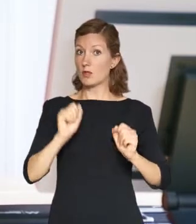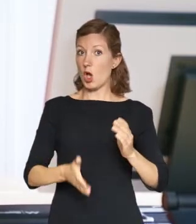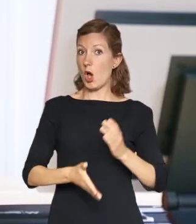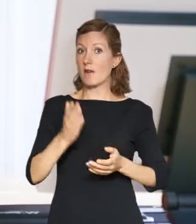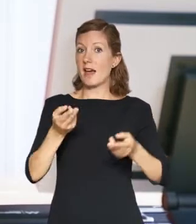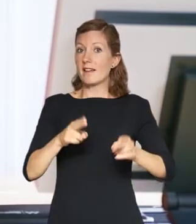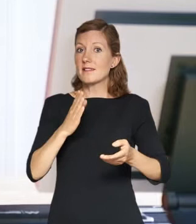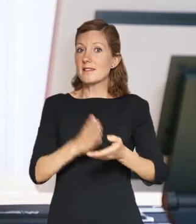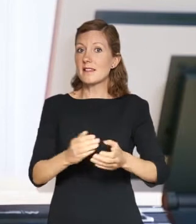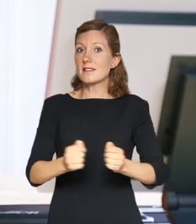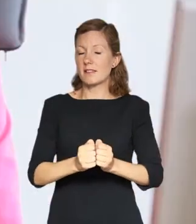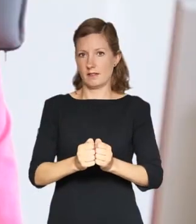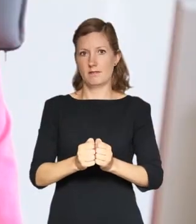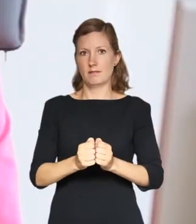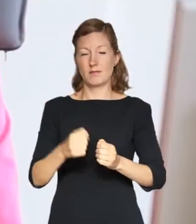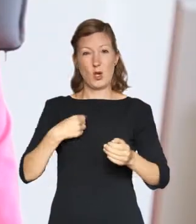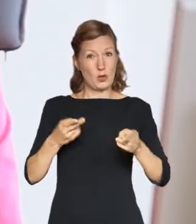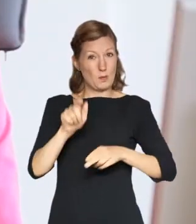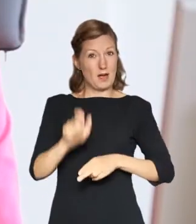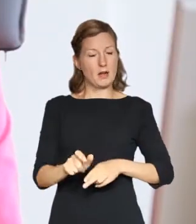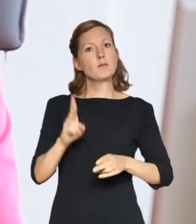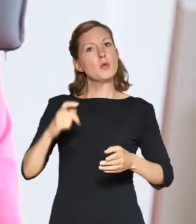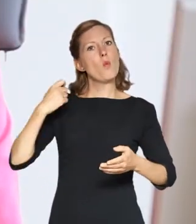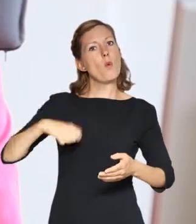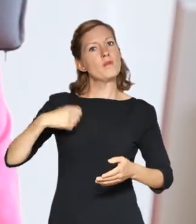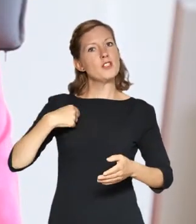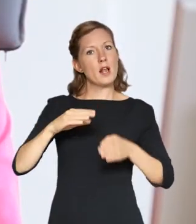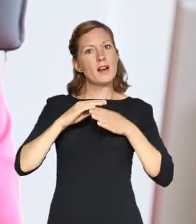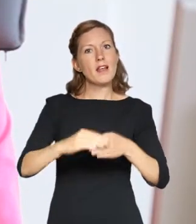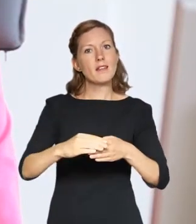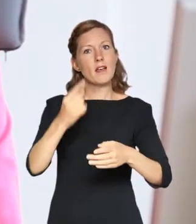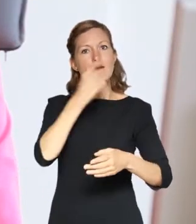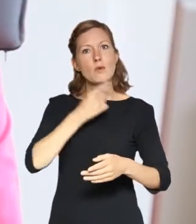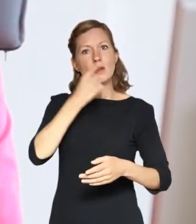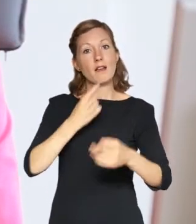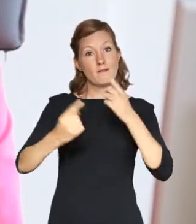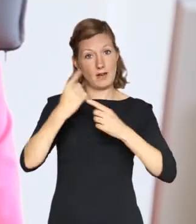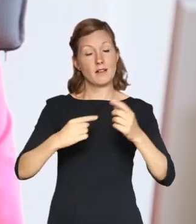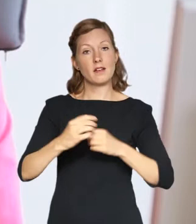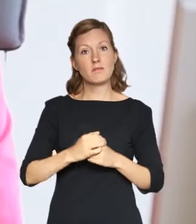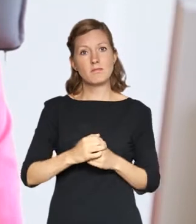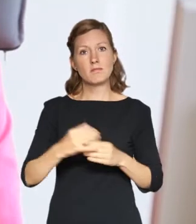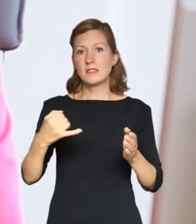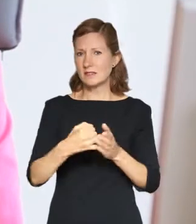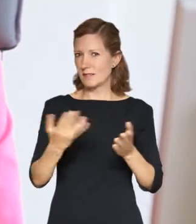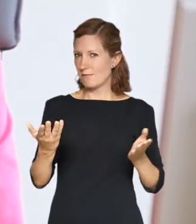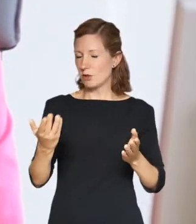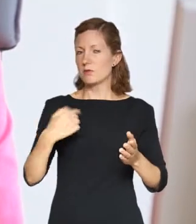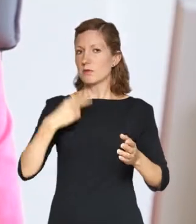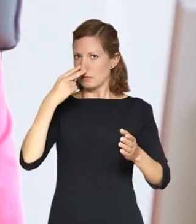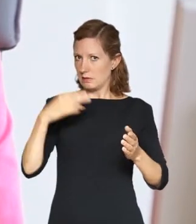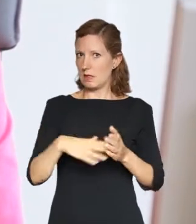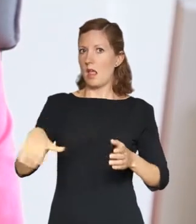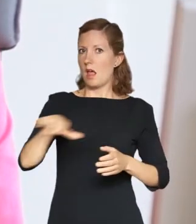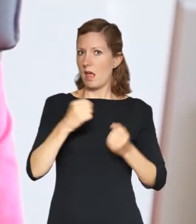att målet avgörs rättssäkert. Som domare är jag också ordförande och leder den muntliga förhandlingen. Det